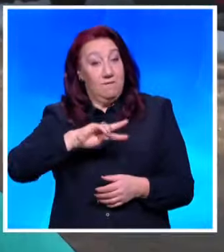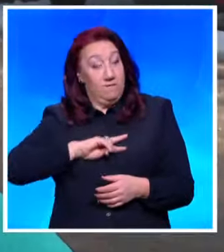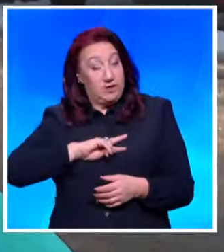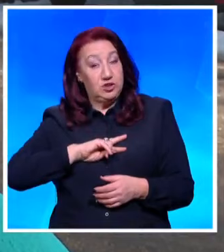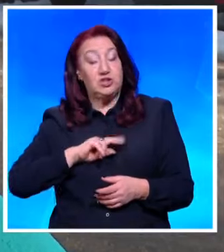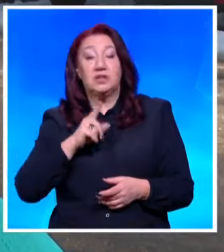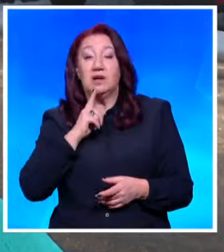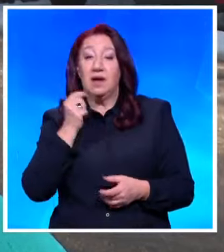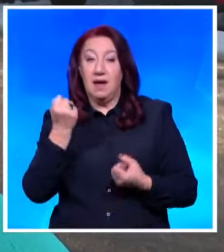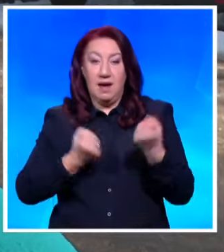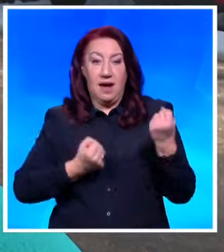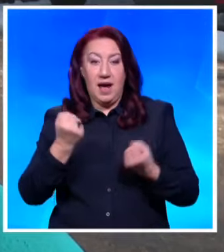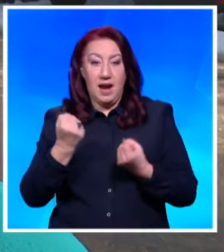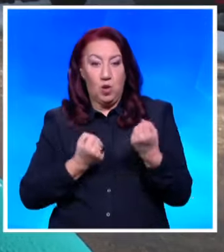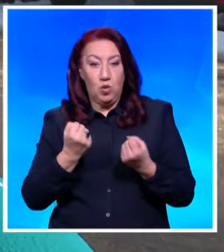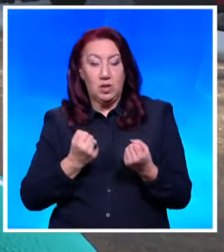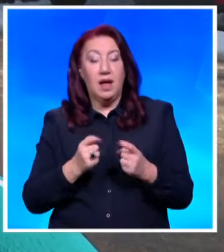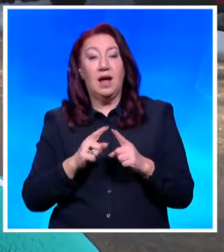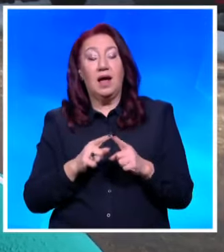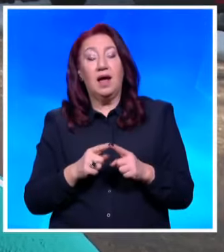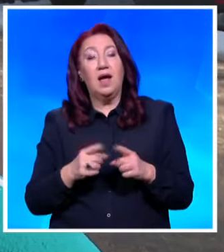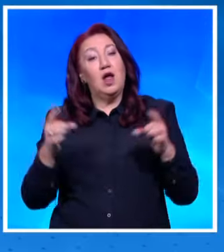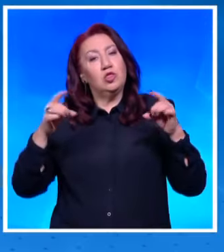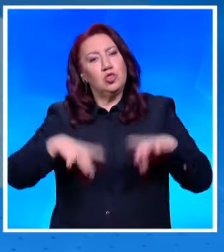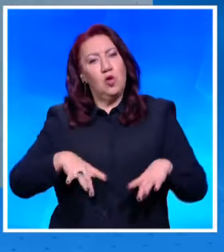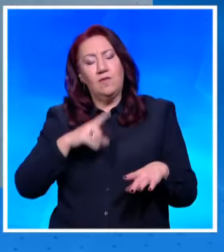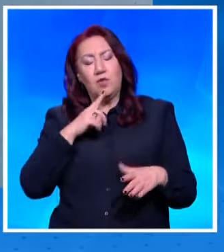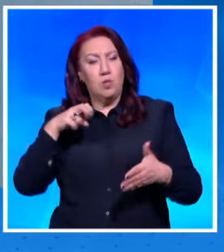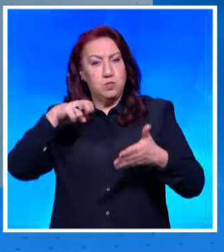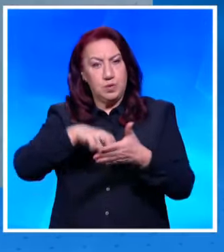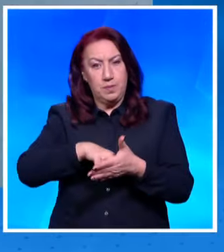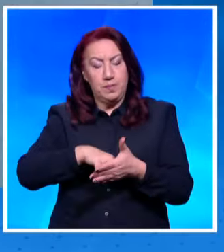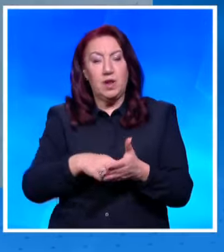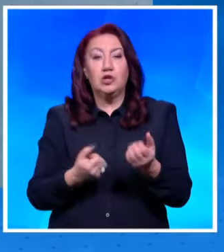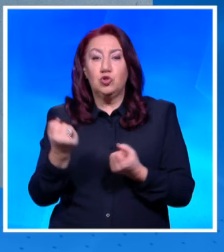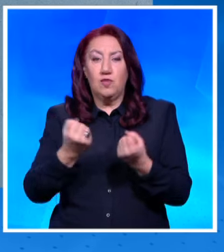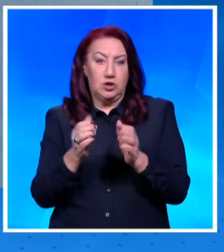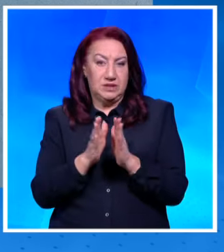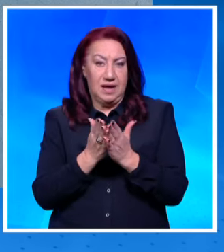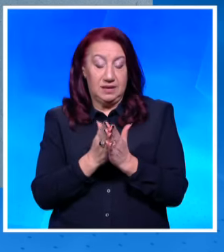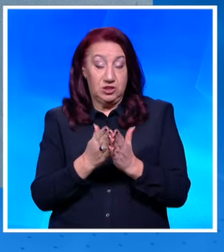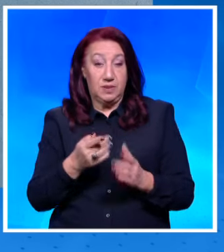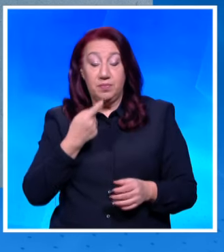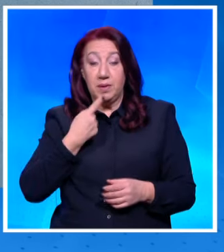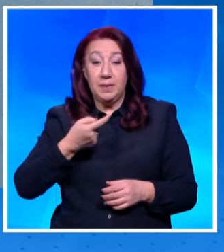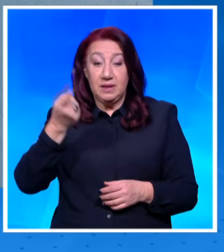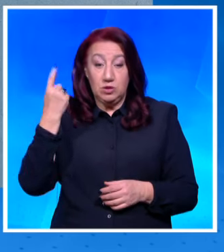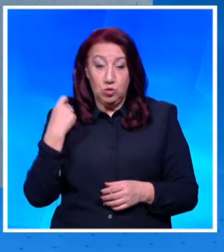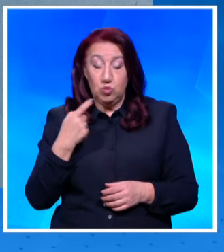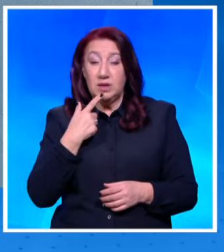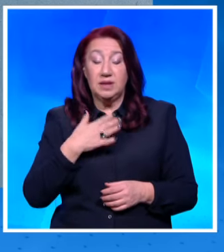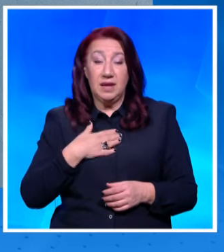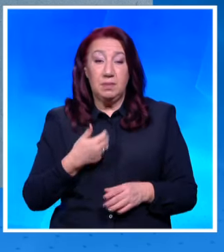превозно средство чрез подновяване валидността на свидетелството. През миналата година у нас са станали